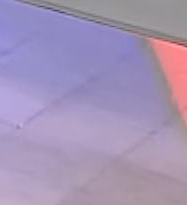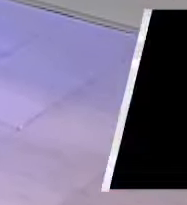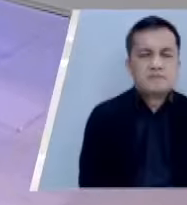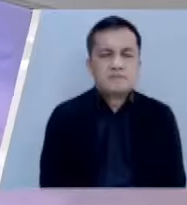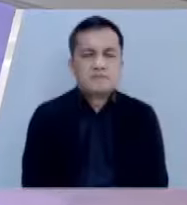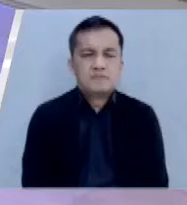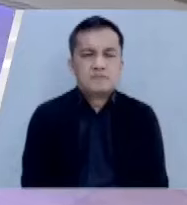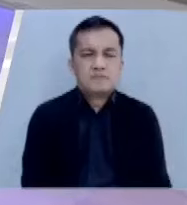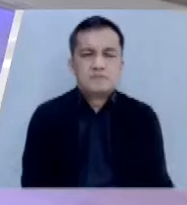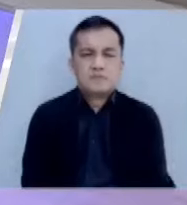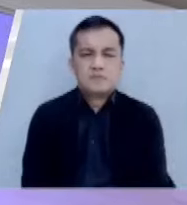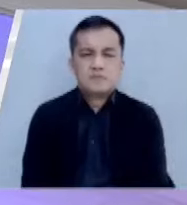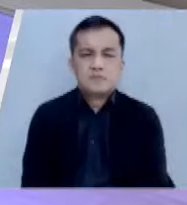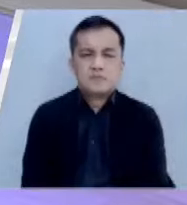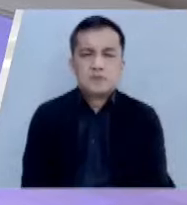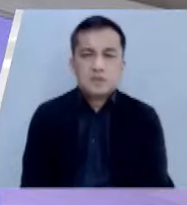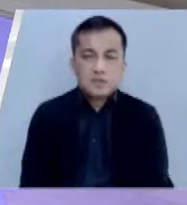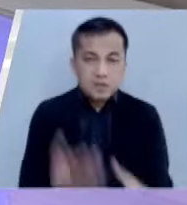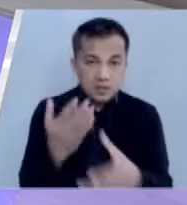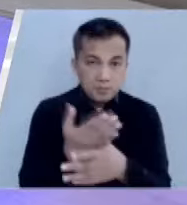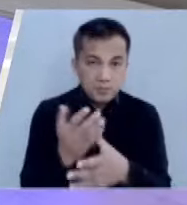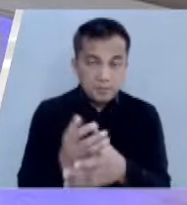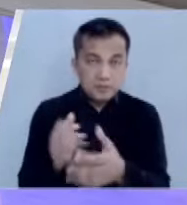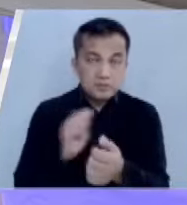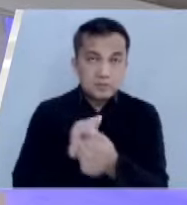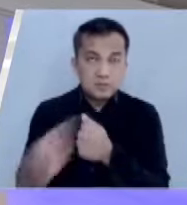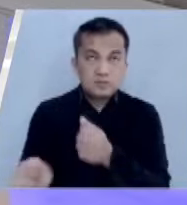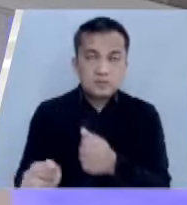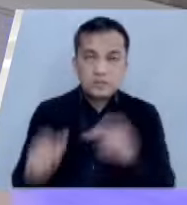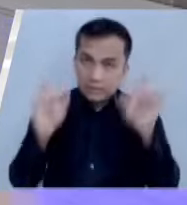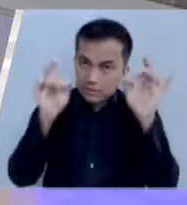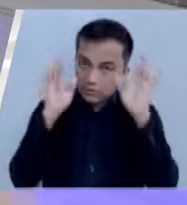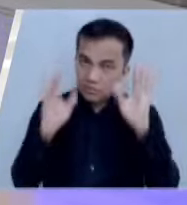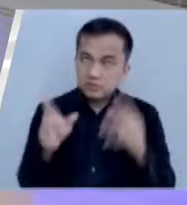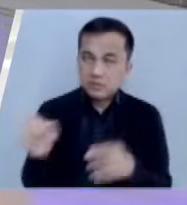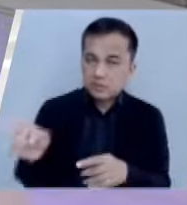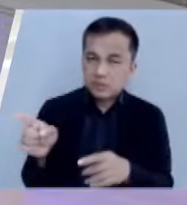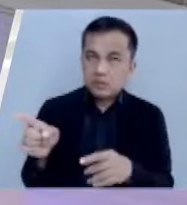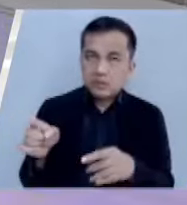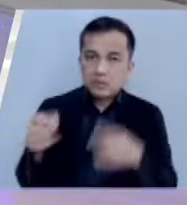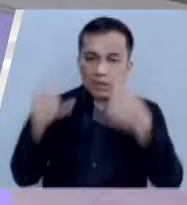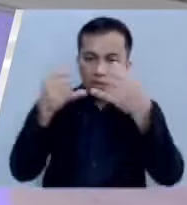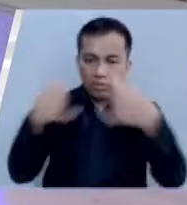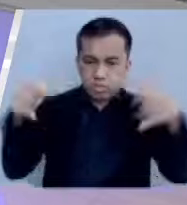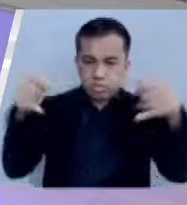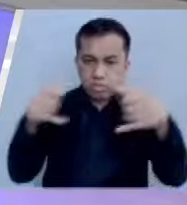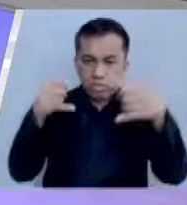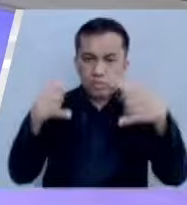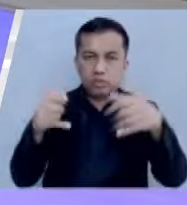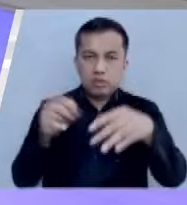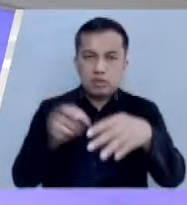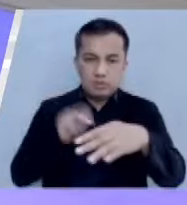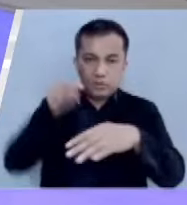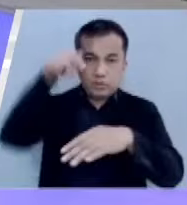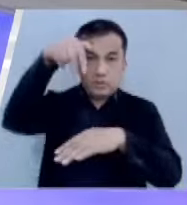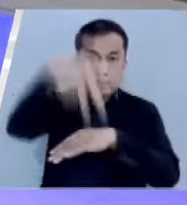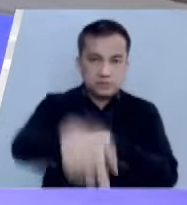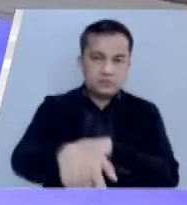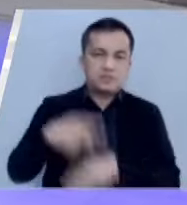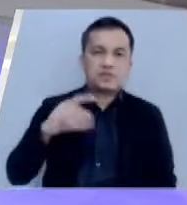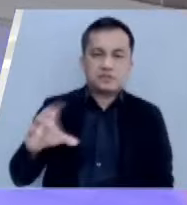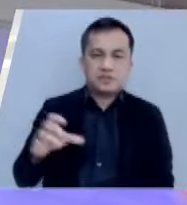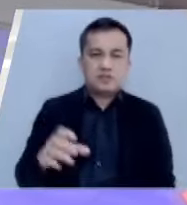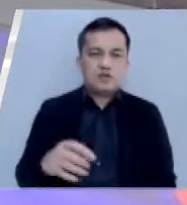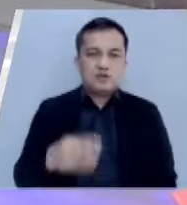Mga kapuso, abala na nga sa mga dumaraan, peligroso pa ang mga nakalaylay na kawad sa isang overpass sa Pasay City. Idinulog yan sa